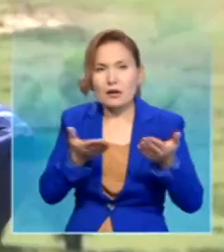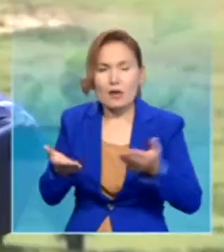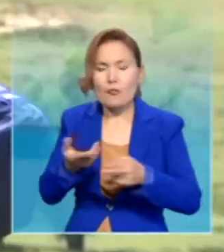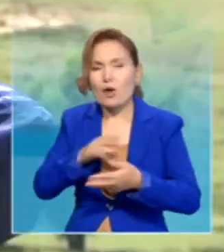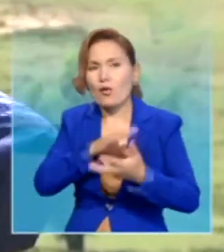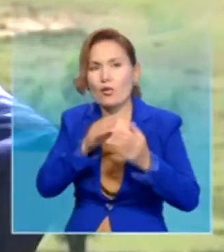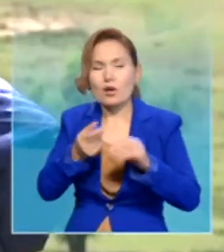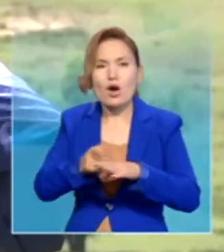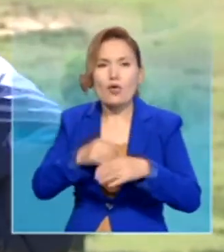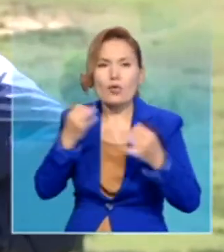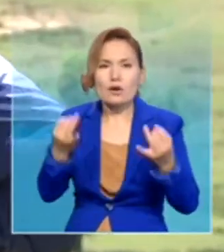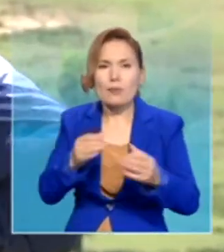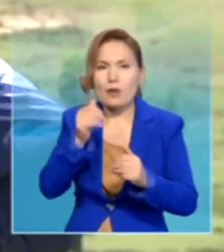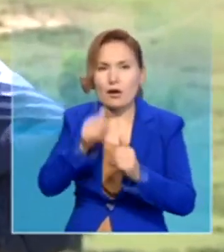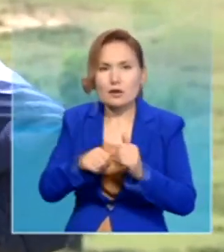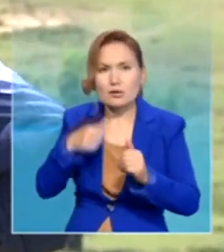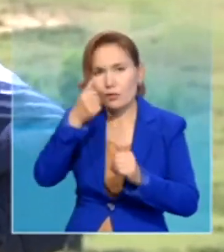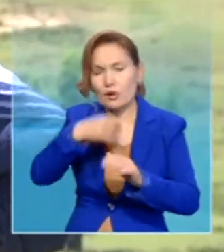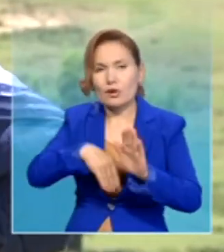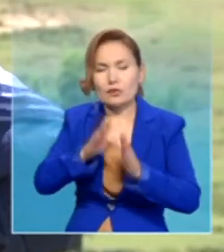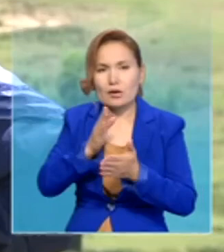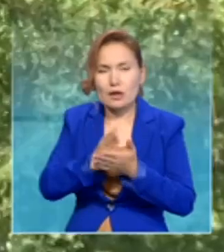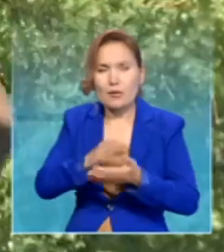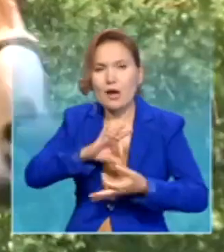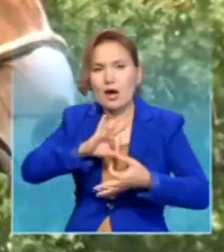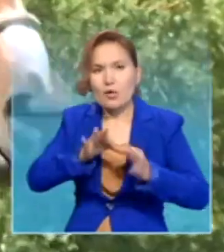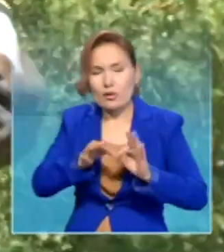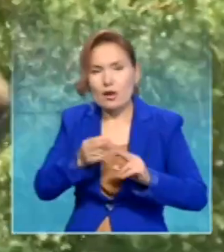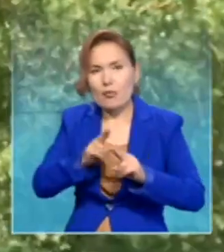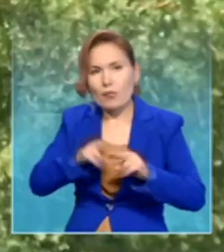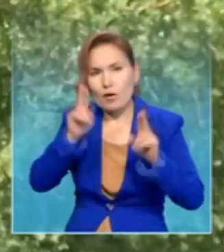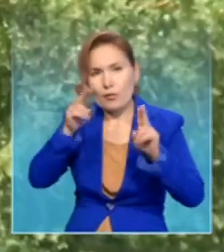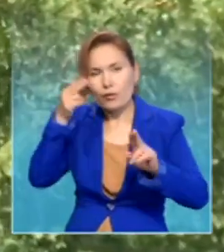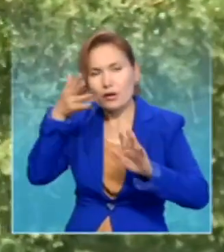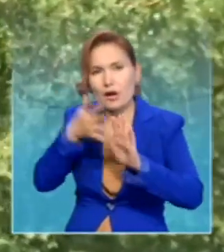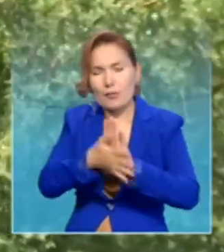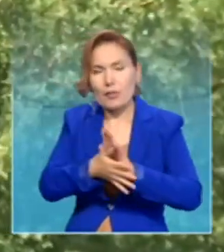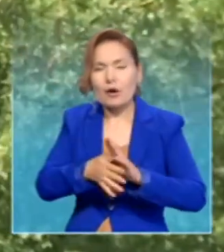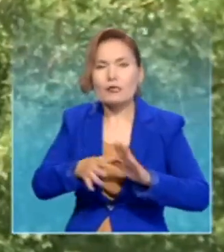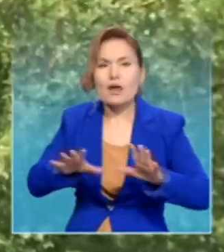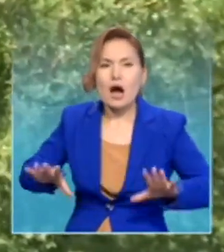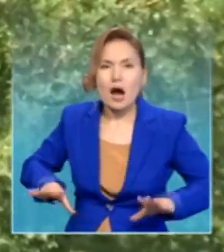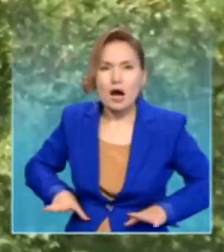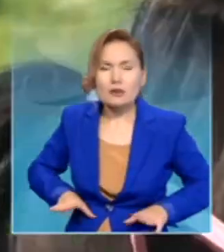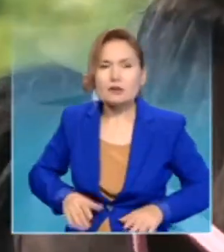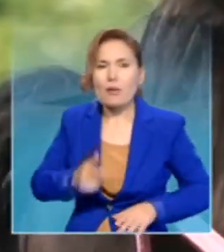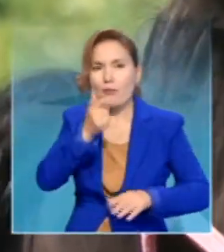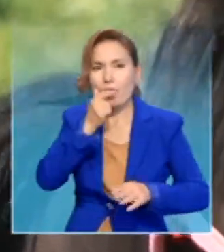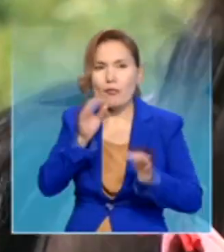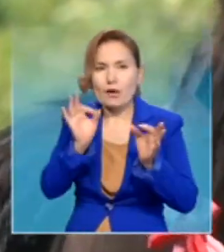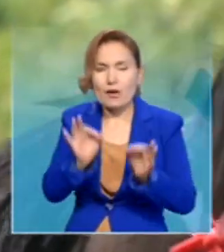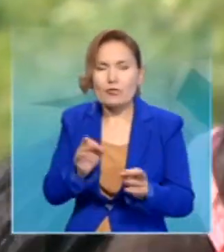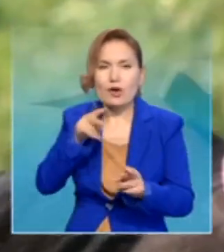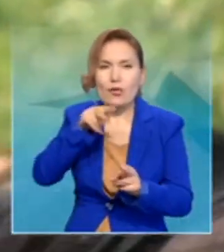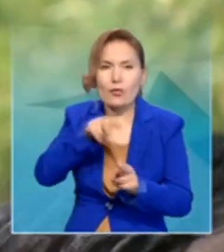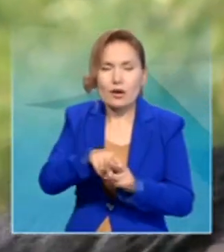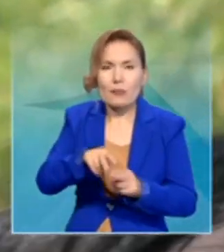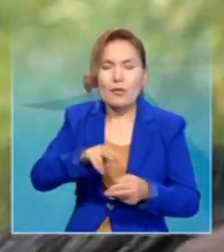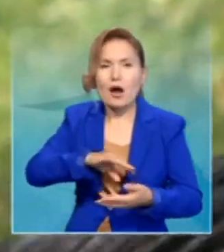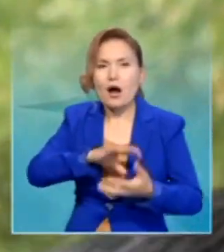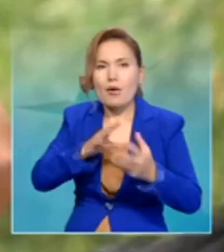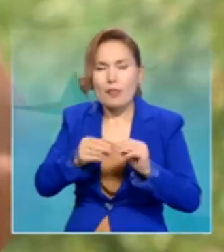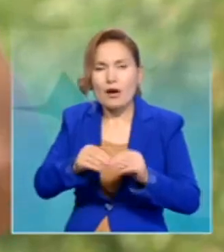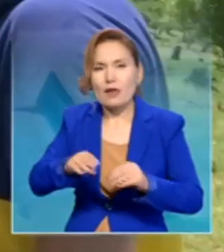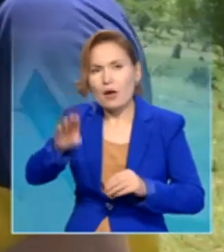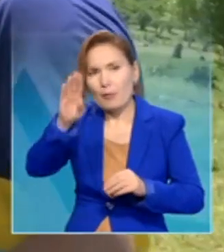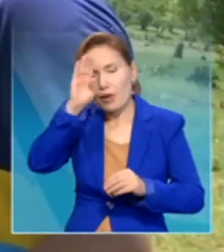спортқа деген қызығушылық жоғары. Қазір оның қыр-сырын меңгеріп жүр. Ат үстінде қалай отыру керек, қарсыласты қалай аттан аударып